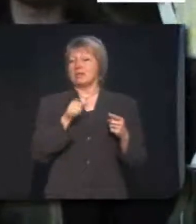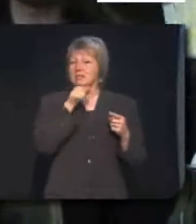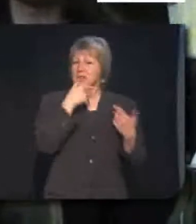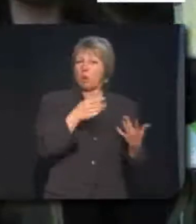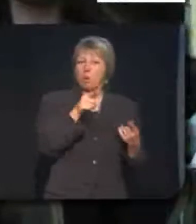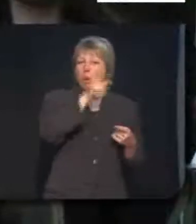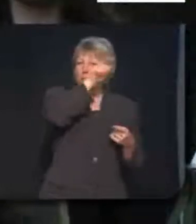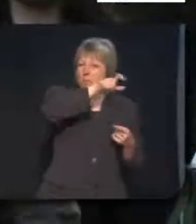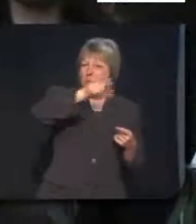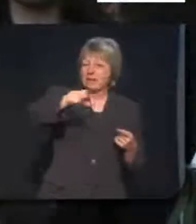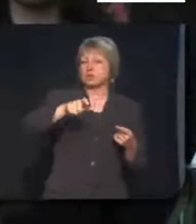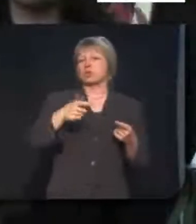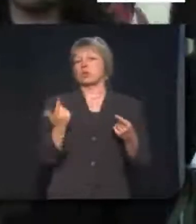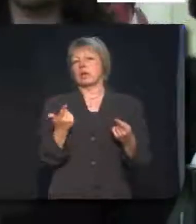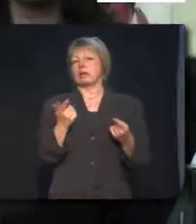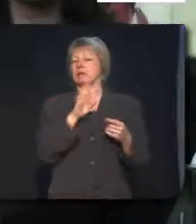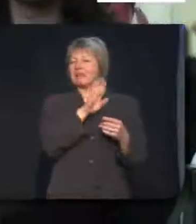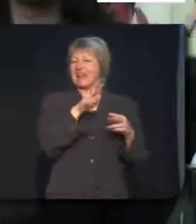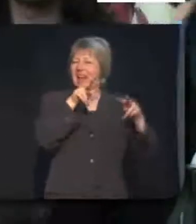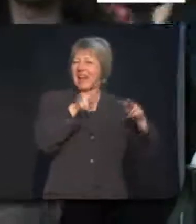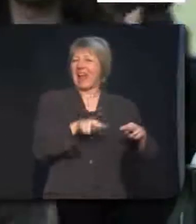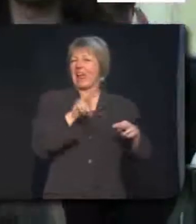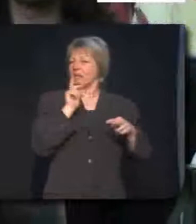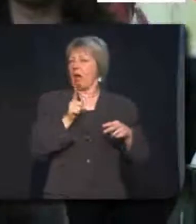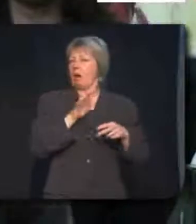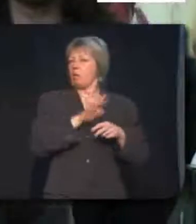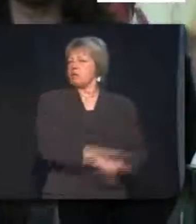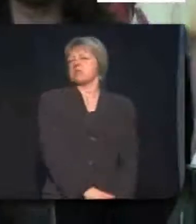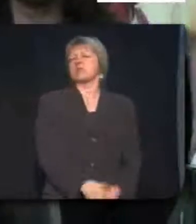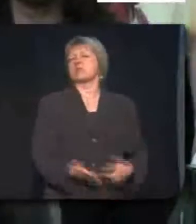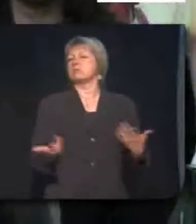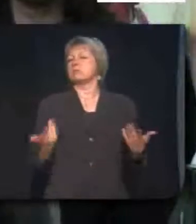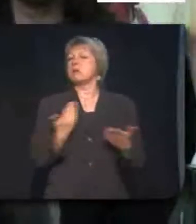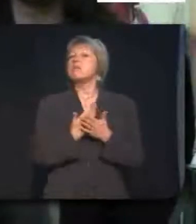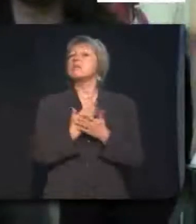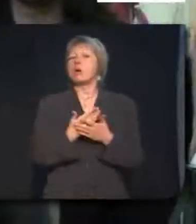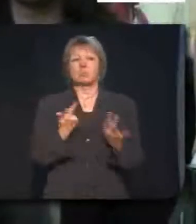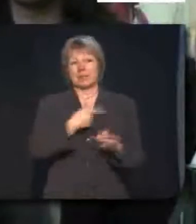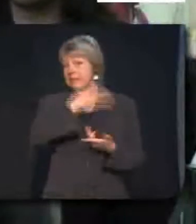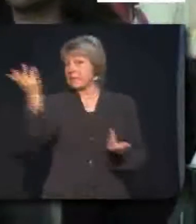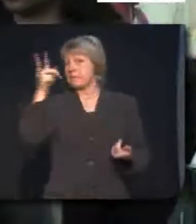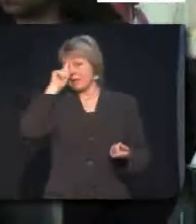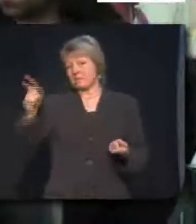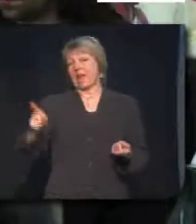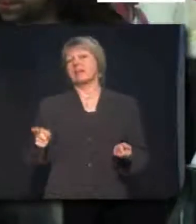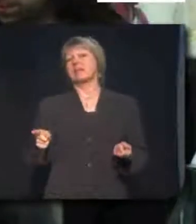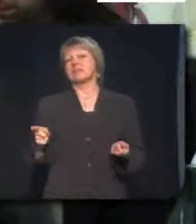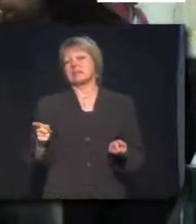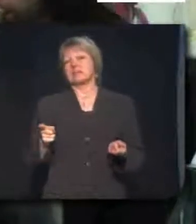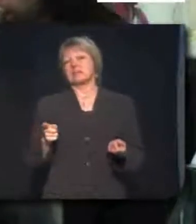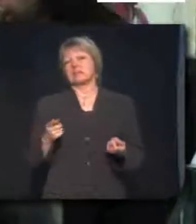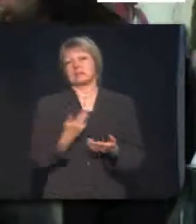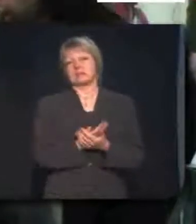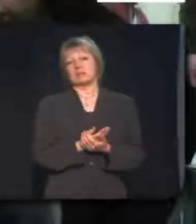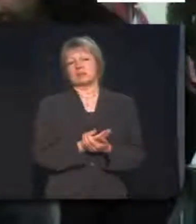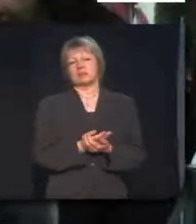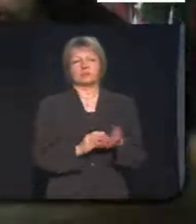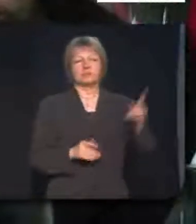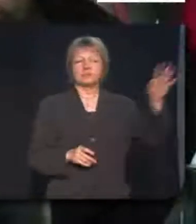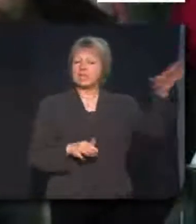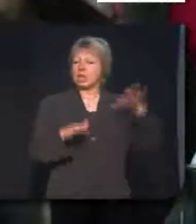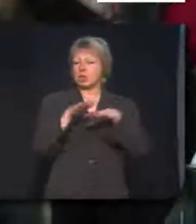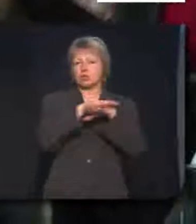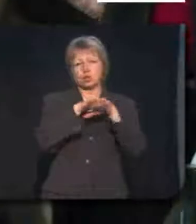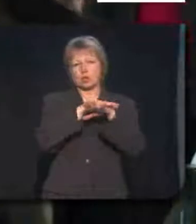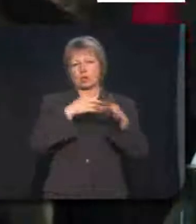niemand weiß das deshalb würde ich euch gerne erzählen was in der es tut mir leid wir reden